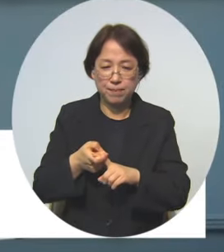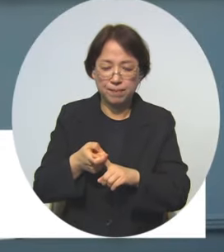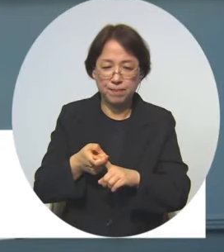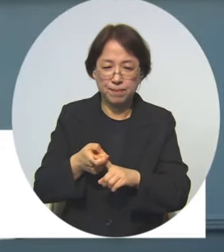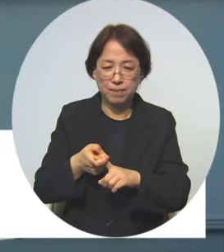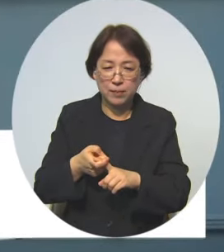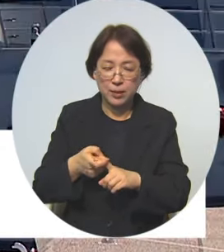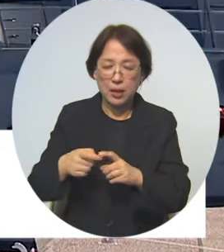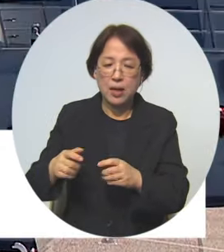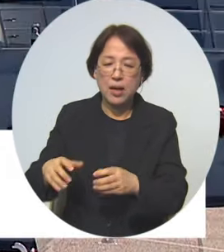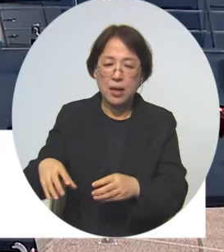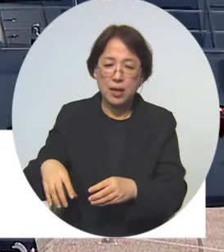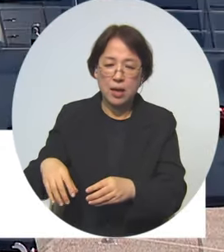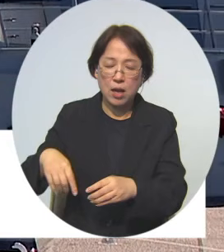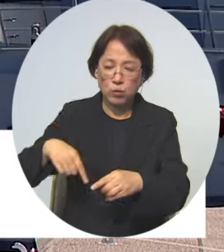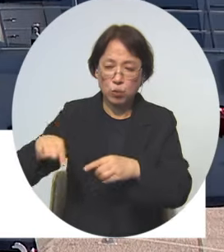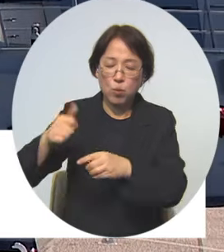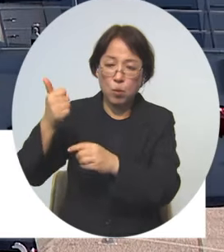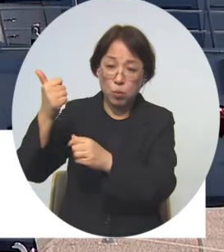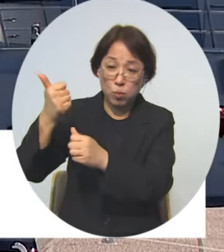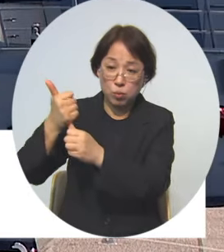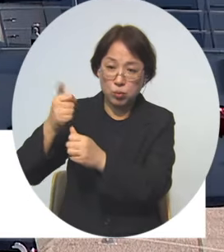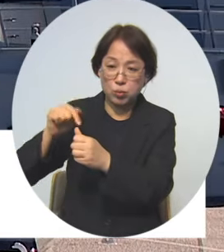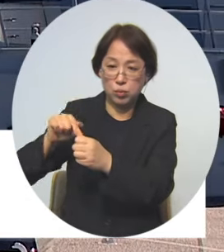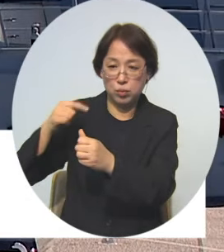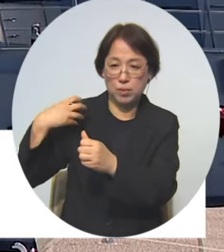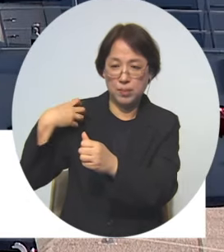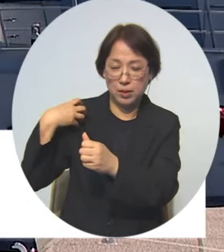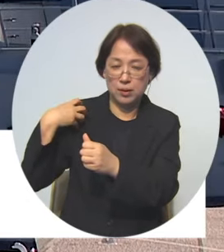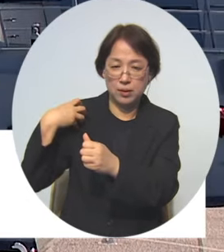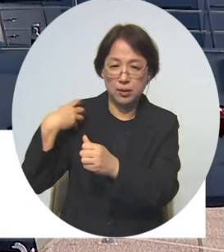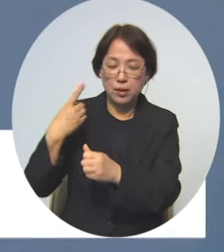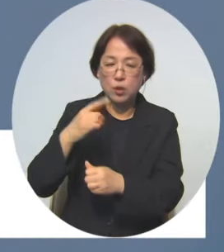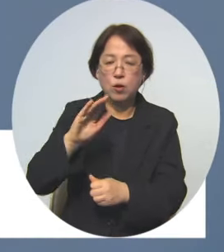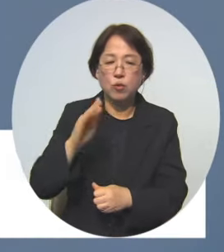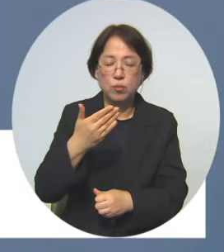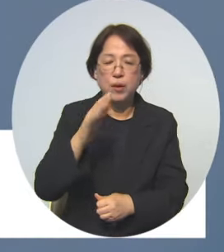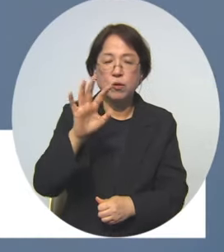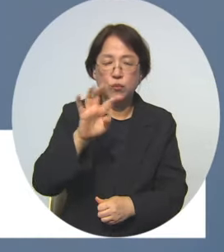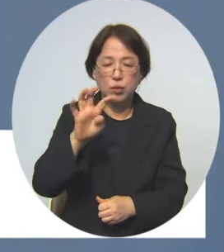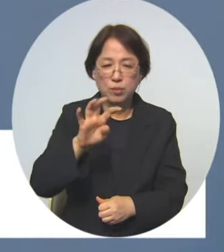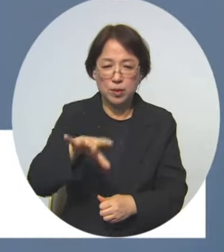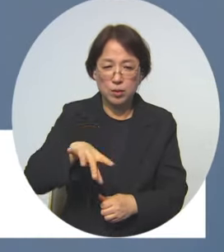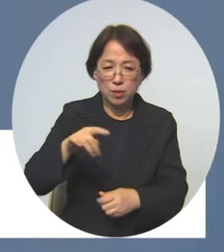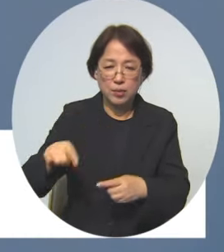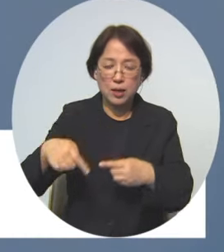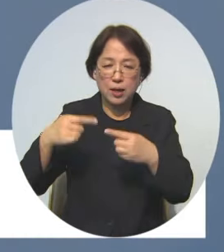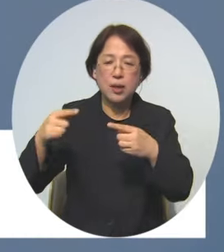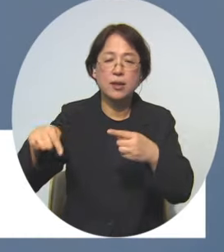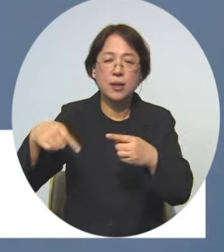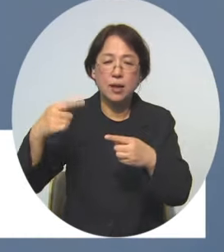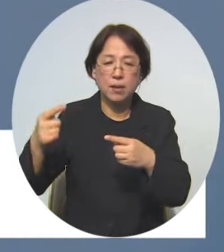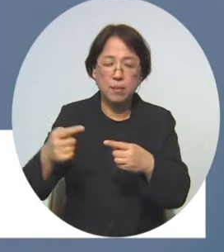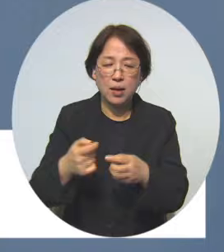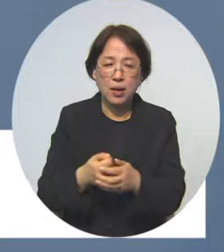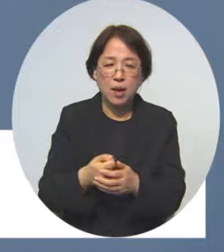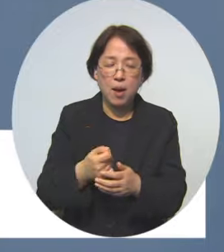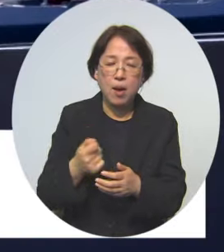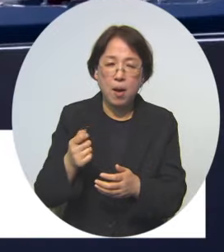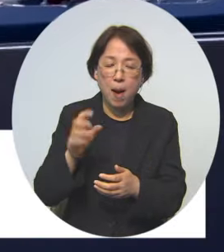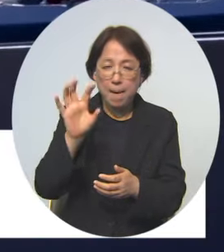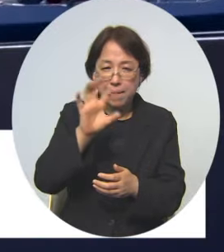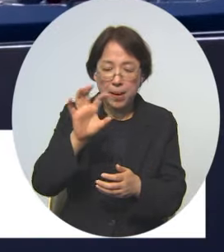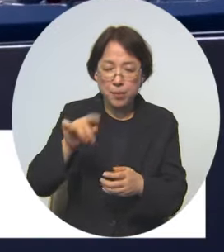사령부의 부사령관을 처음으로 맡았습니다. 1990년 림팩에 첫 참가한 이후 참가 횟수가